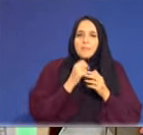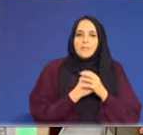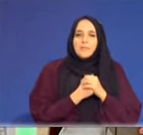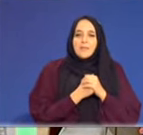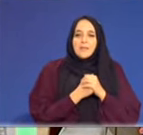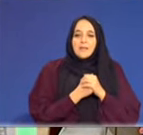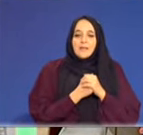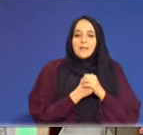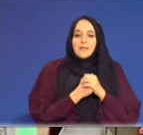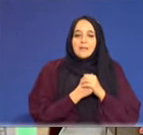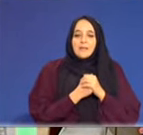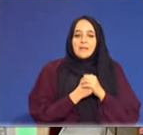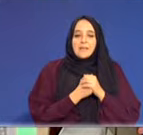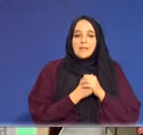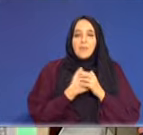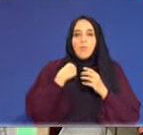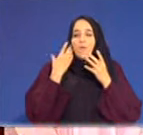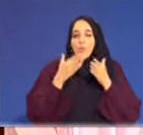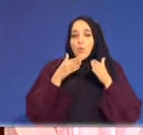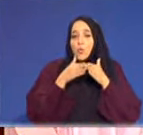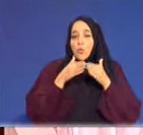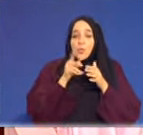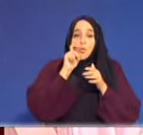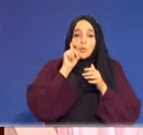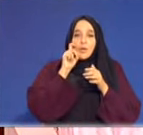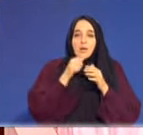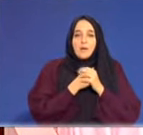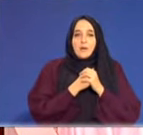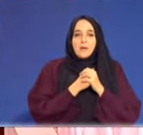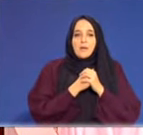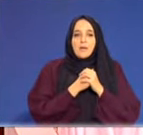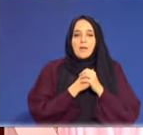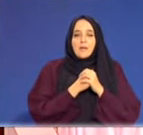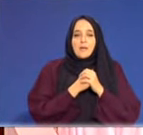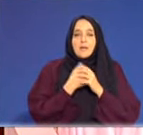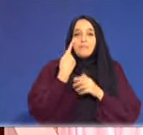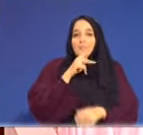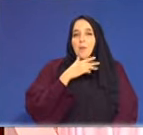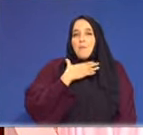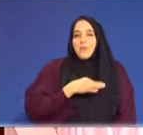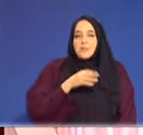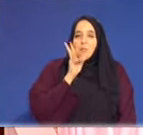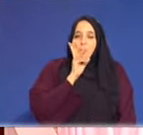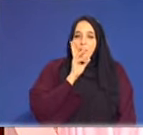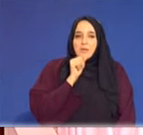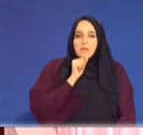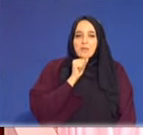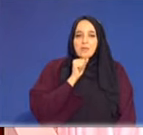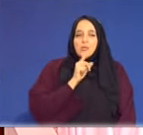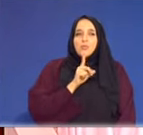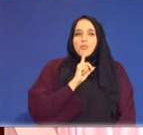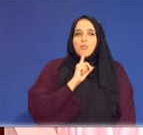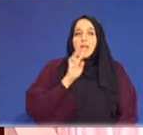خالد؟ والله شوفي، عن سقسي الدكتور سعيد على مشكلتي مع ولدي. عنده